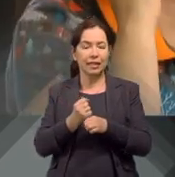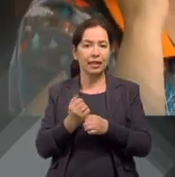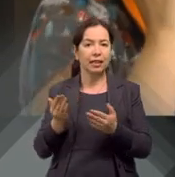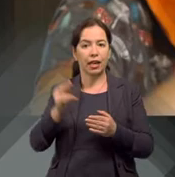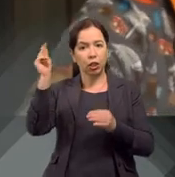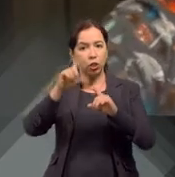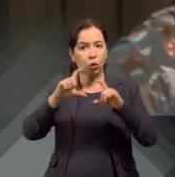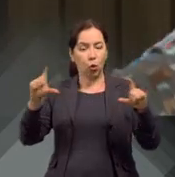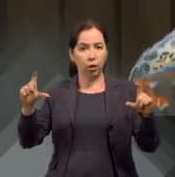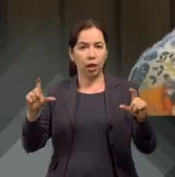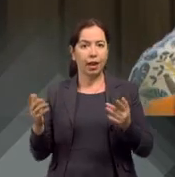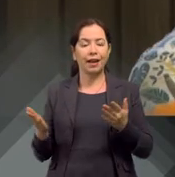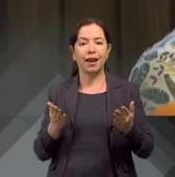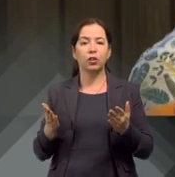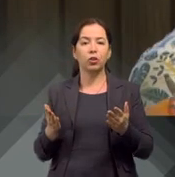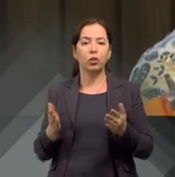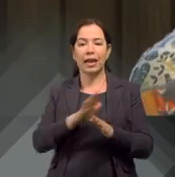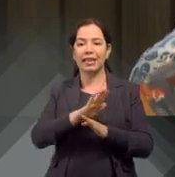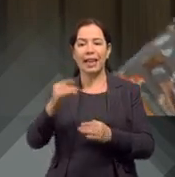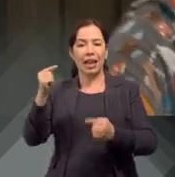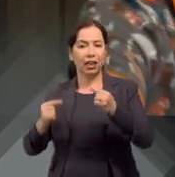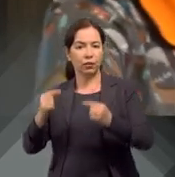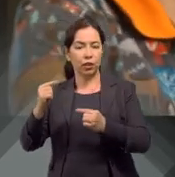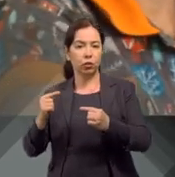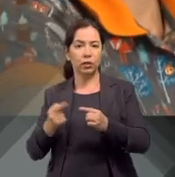школа, которая не конфликтует с этим